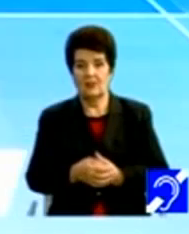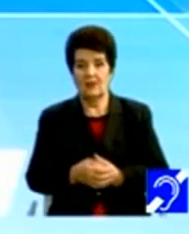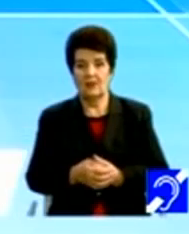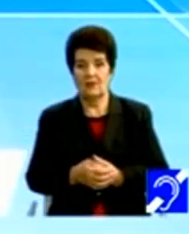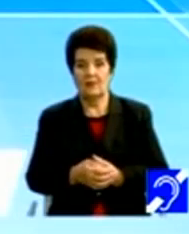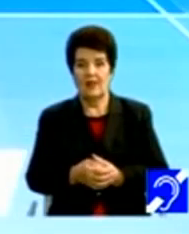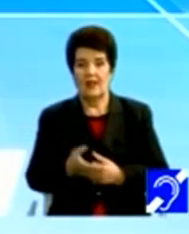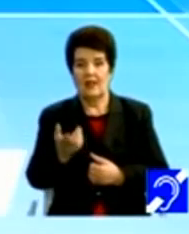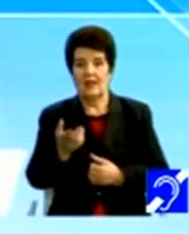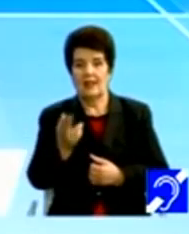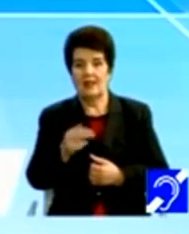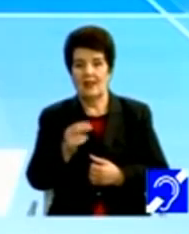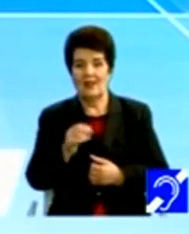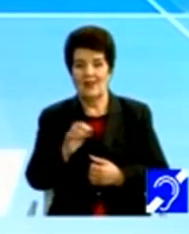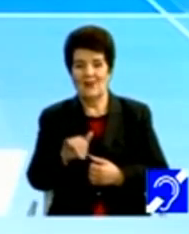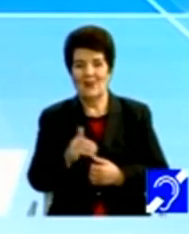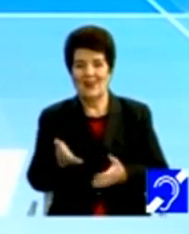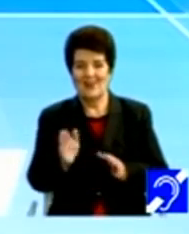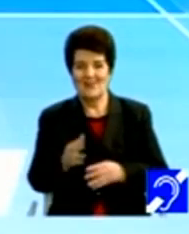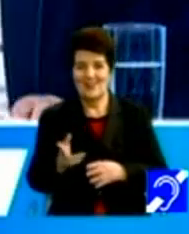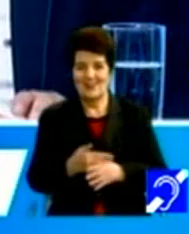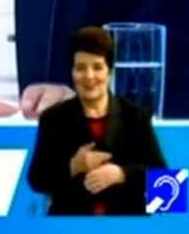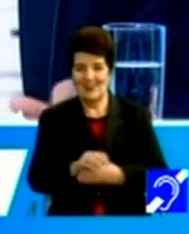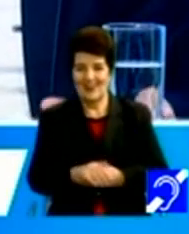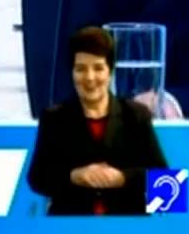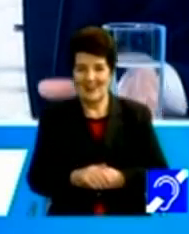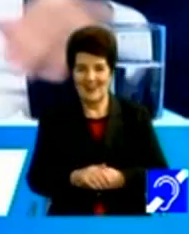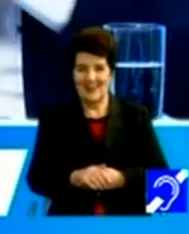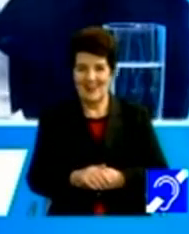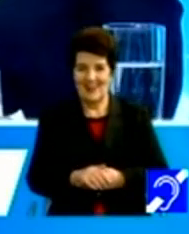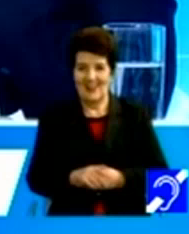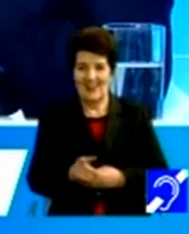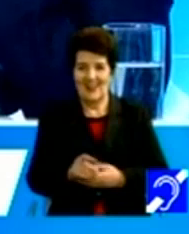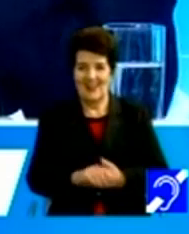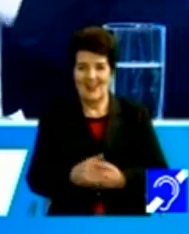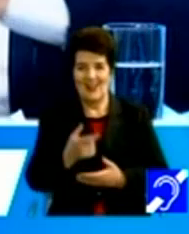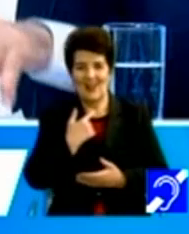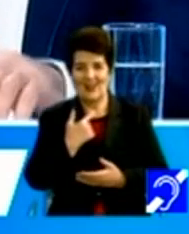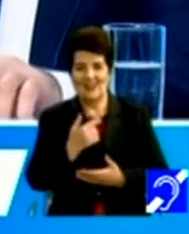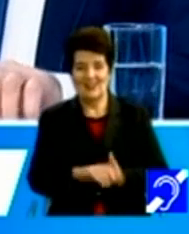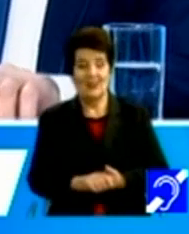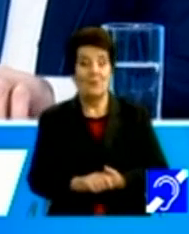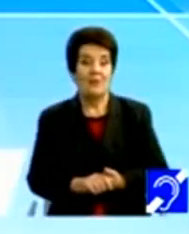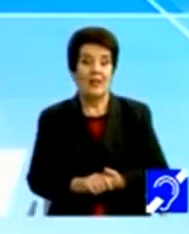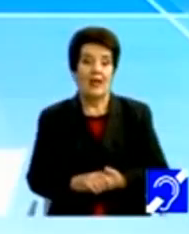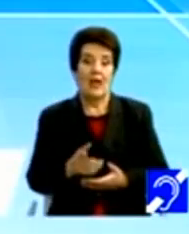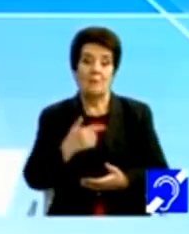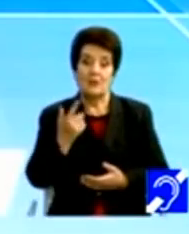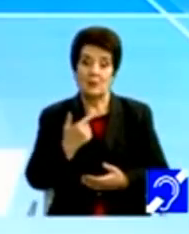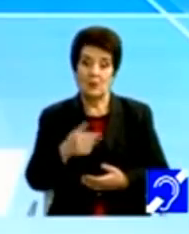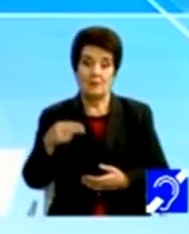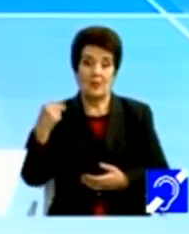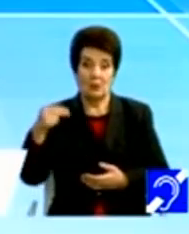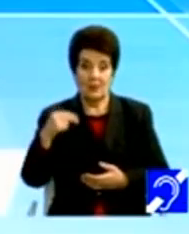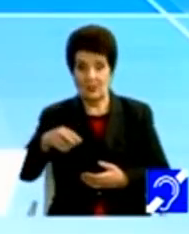uit că domnul Deliu a rămas fără gloanță. Fără gloanță ați rămas. Nu, fără glas rămâne. Bun, eu am spus pentru un